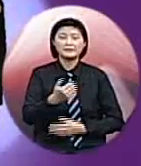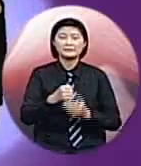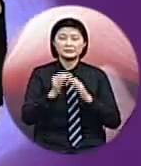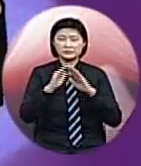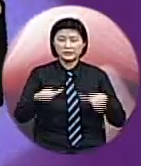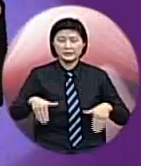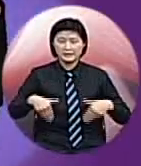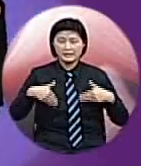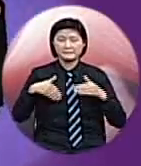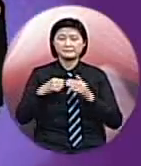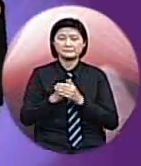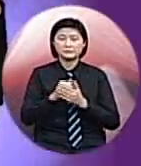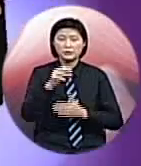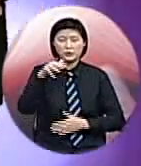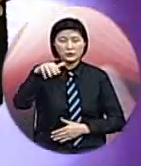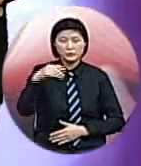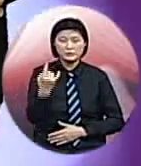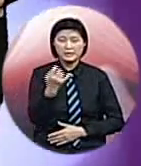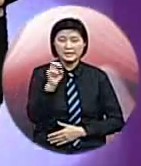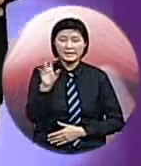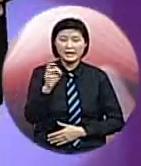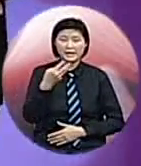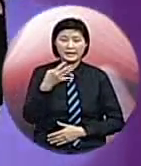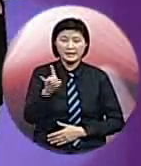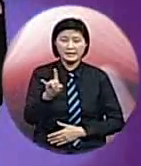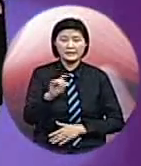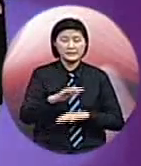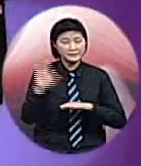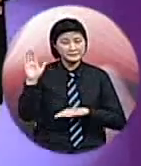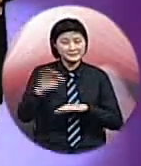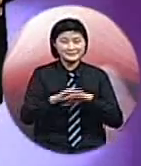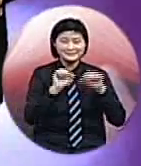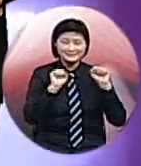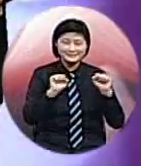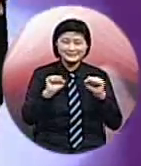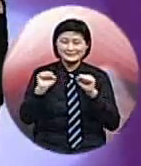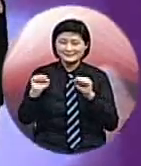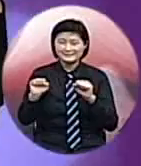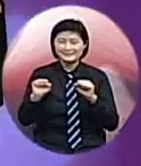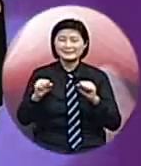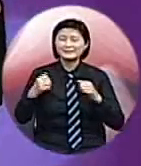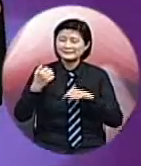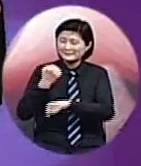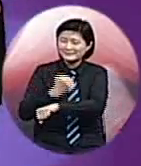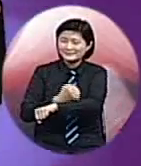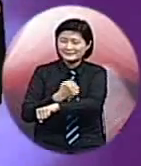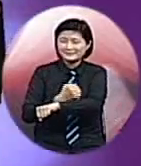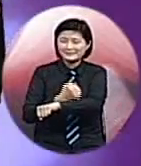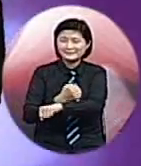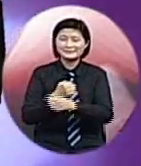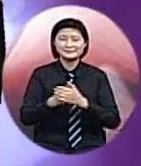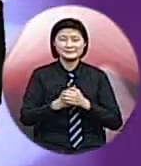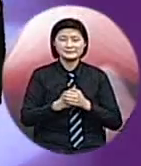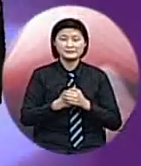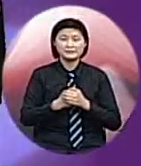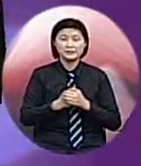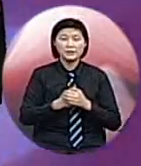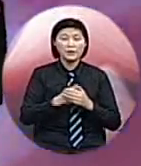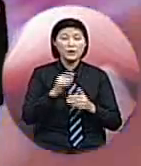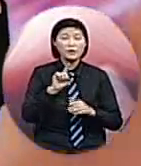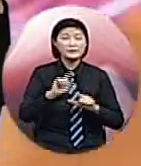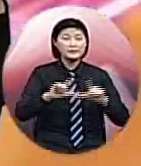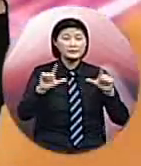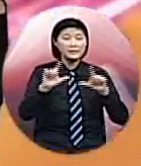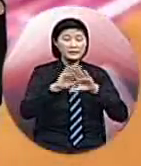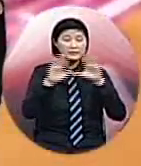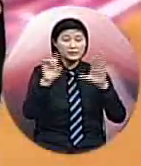네. 우리 최양래님. 네. 여보세요. 여보세요. 안녕하세요. 예, 수고하십니다. 아, 네. 고흥도 지금 날씨가